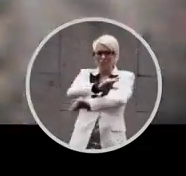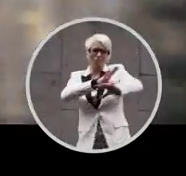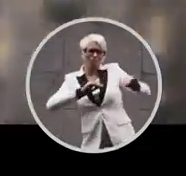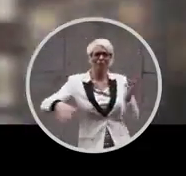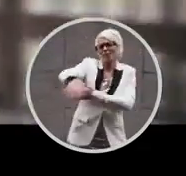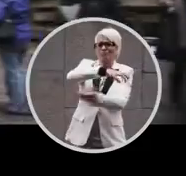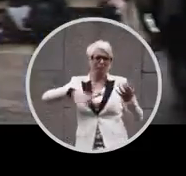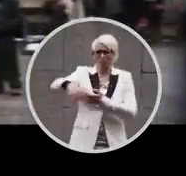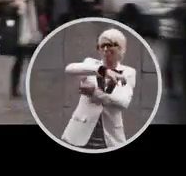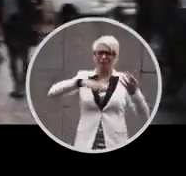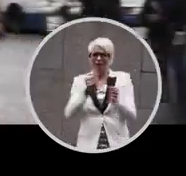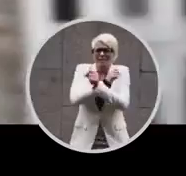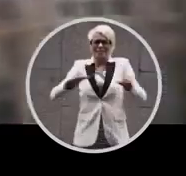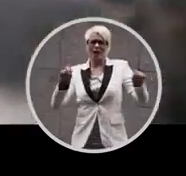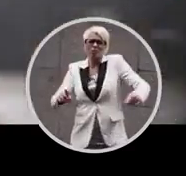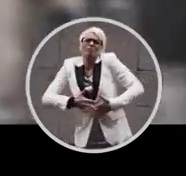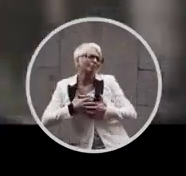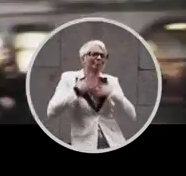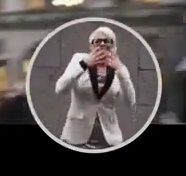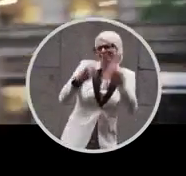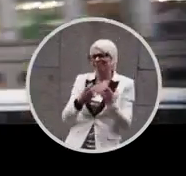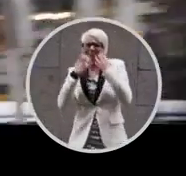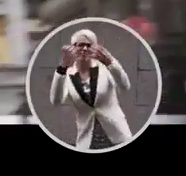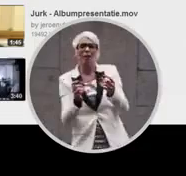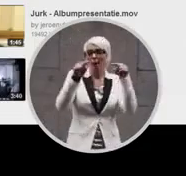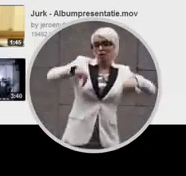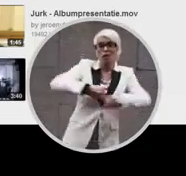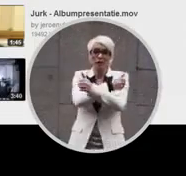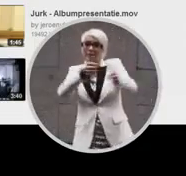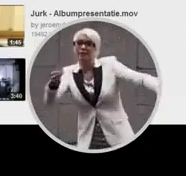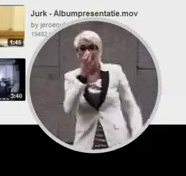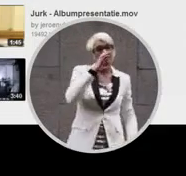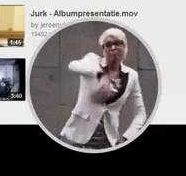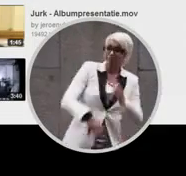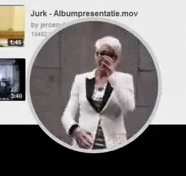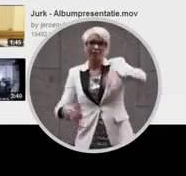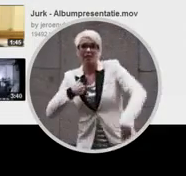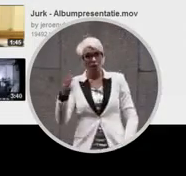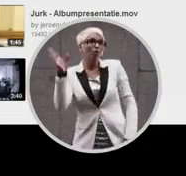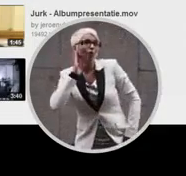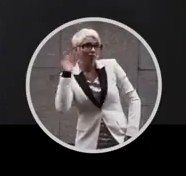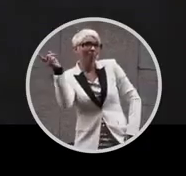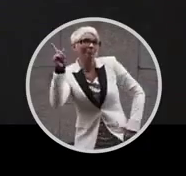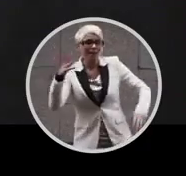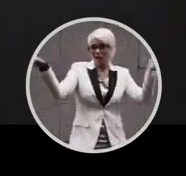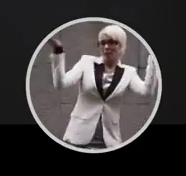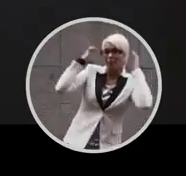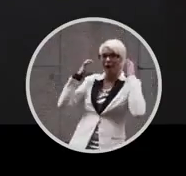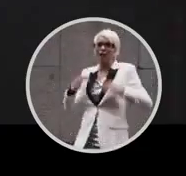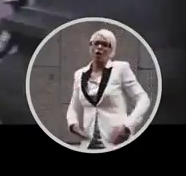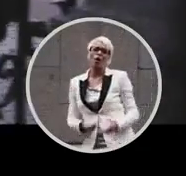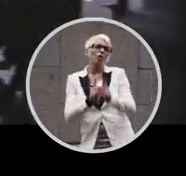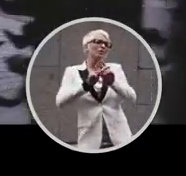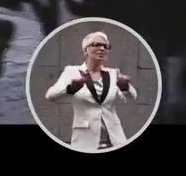is Vergeten wat speciaal is, wat de liefde van de taal is Dat de boodschap zo banaal is, dat het niets meer dan